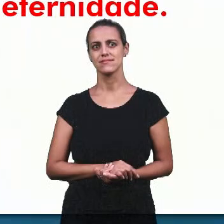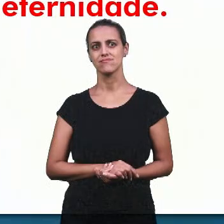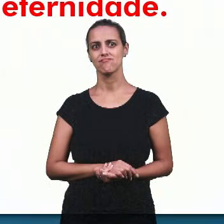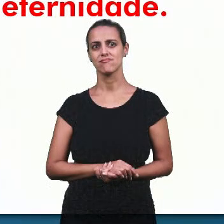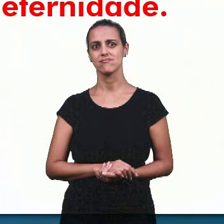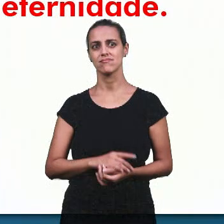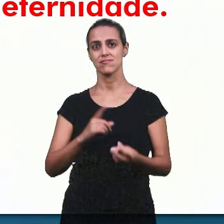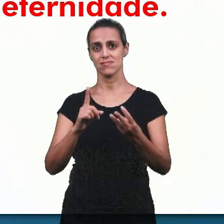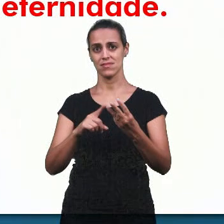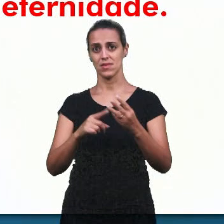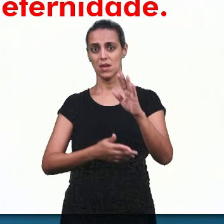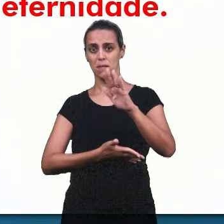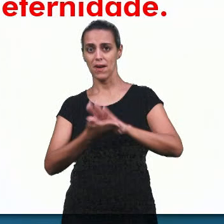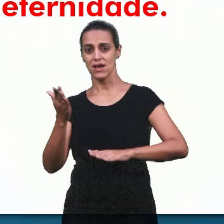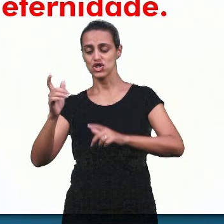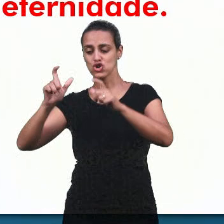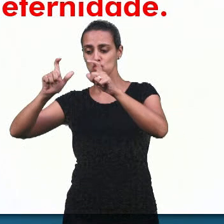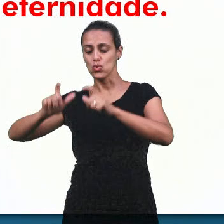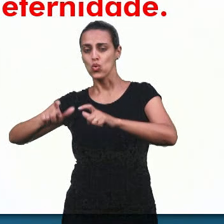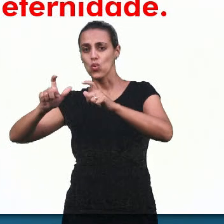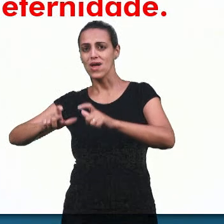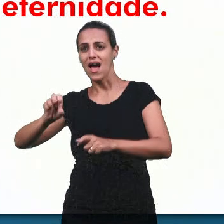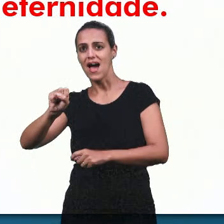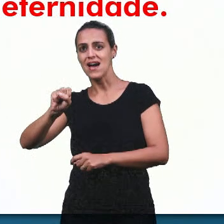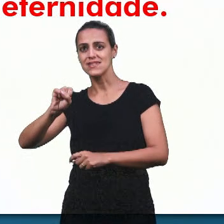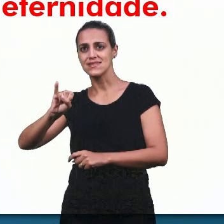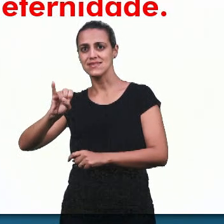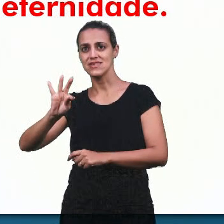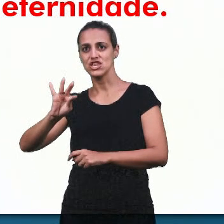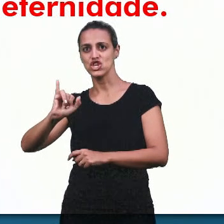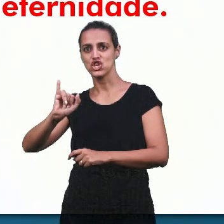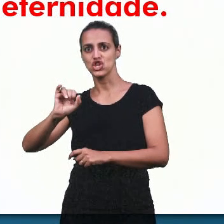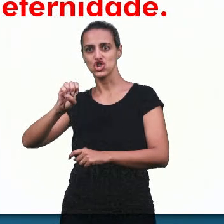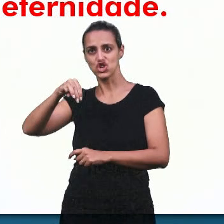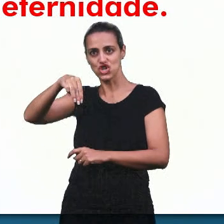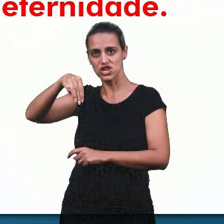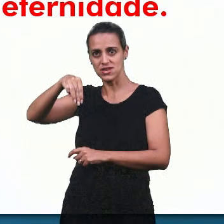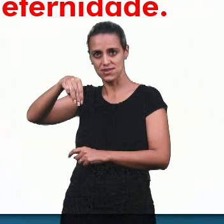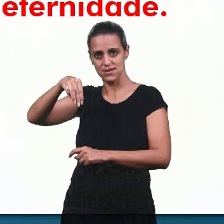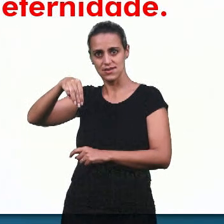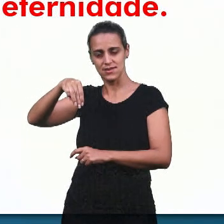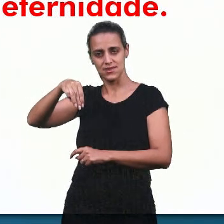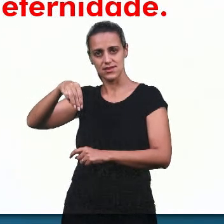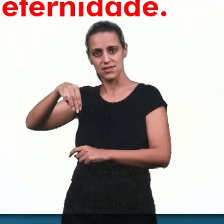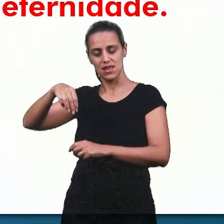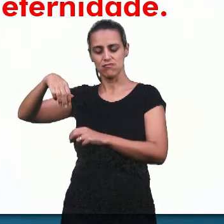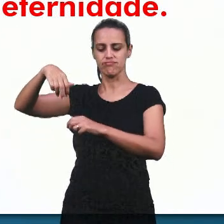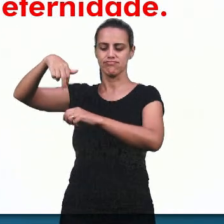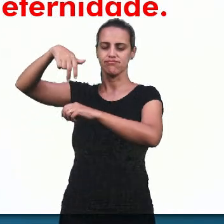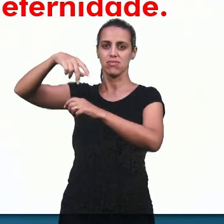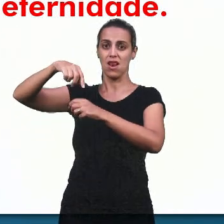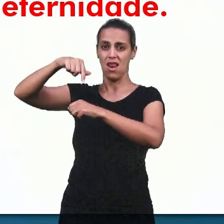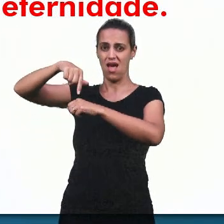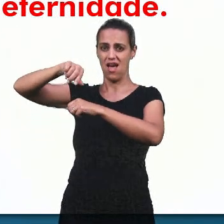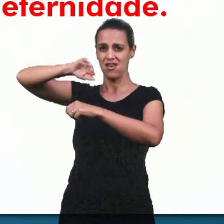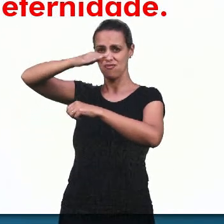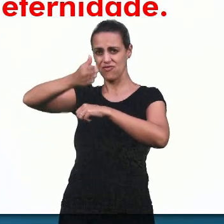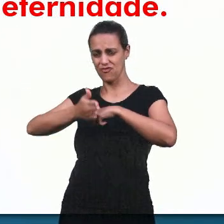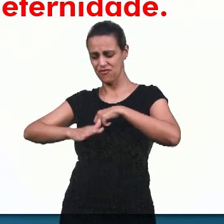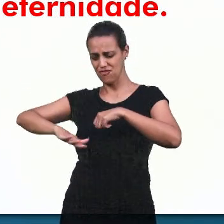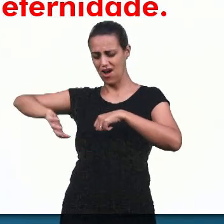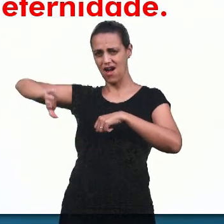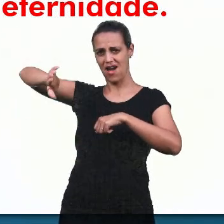ici, ils sont partis de Sittim, ils étaient dans une vallée, ils étaient cachés. Maintenant, ils vont vers le